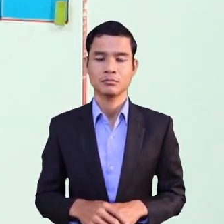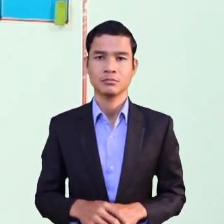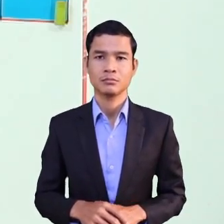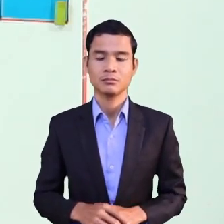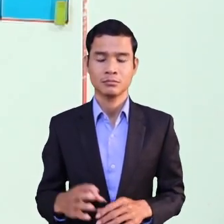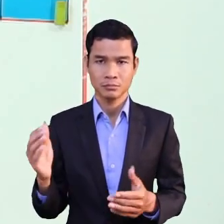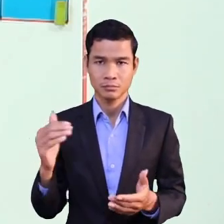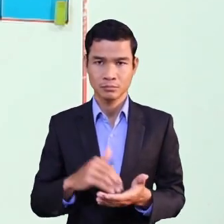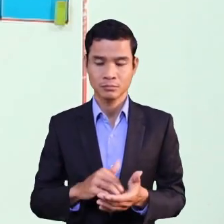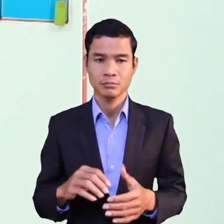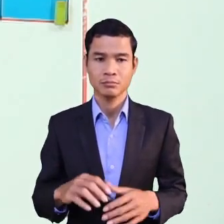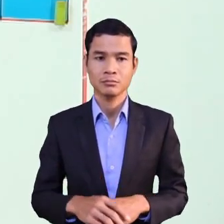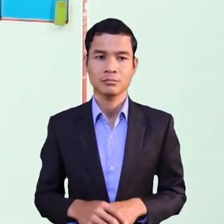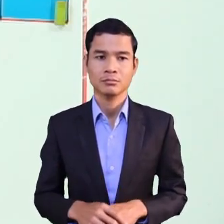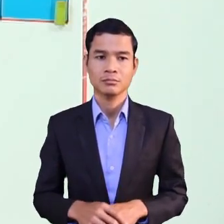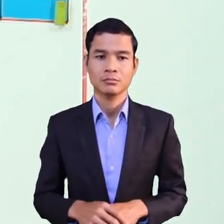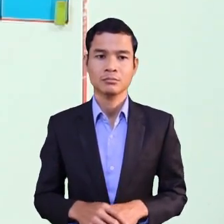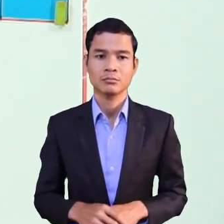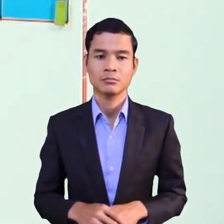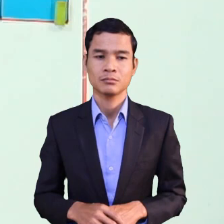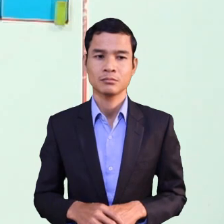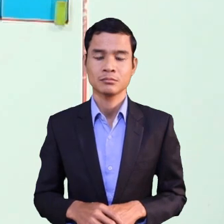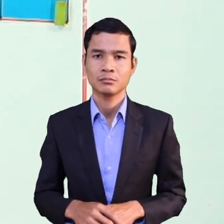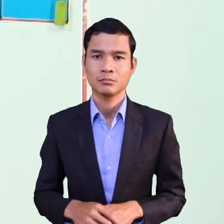ម្ដងទៀតកូន